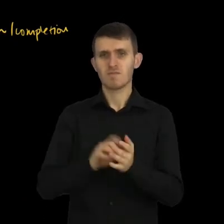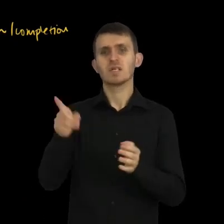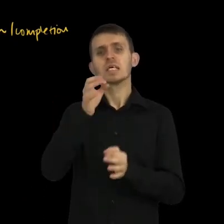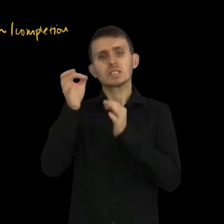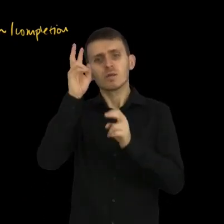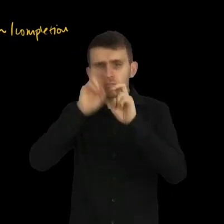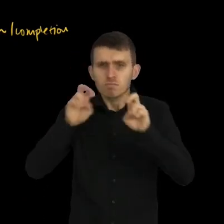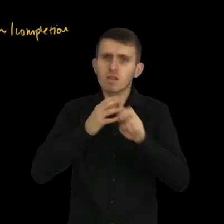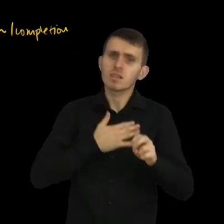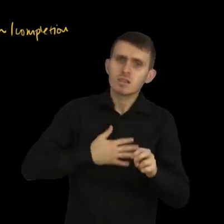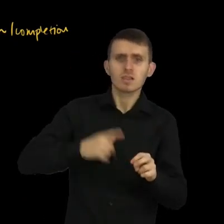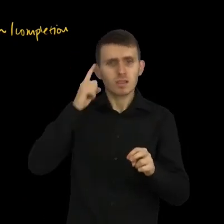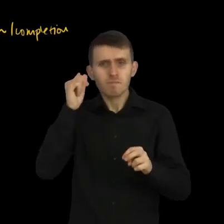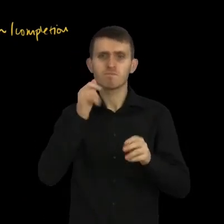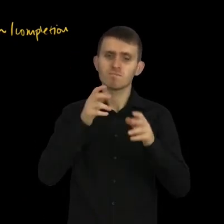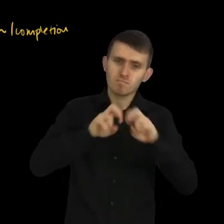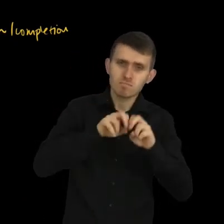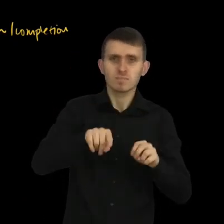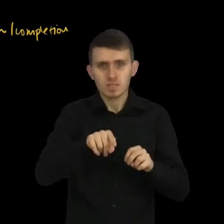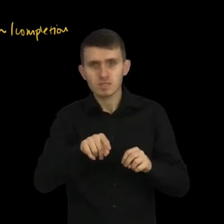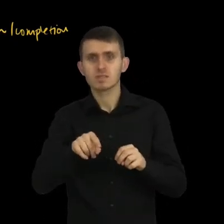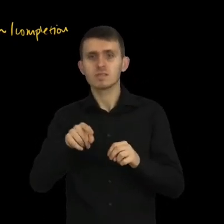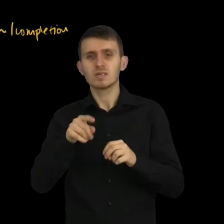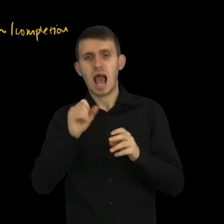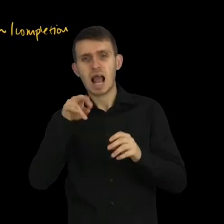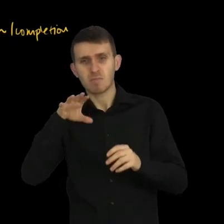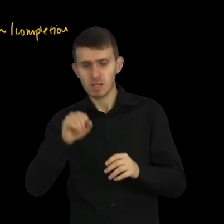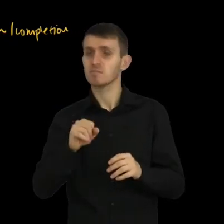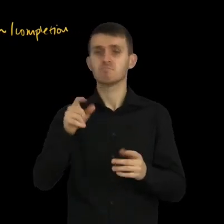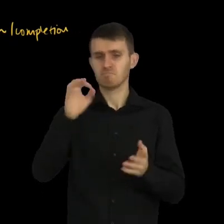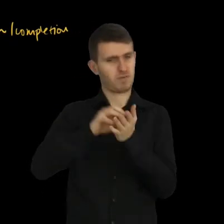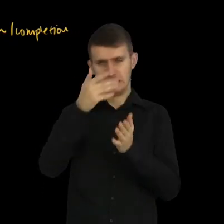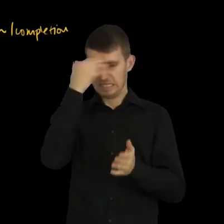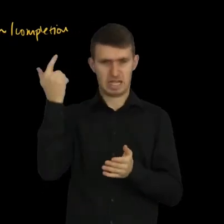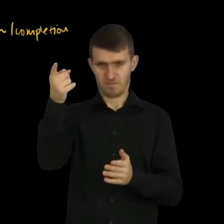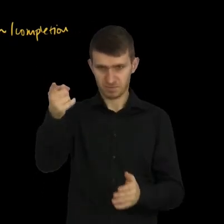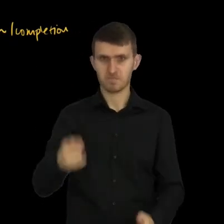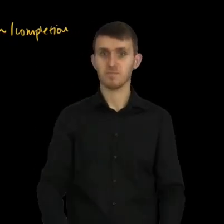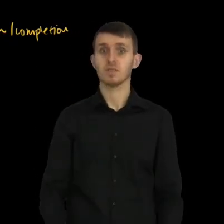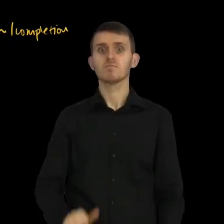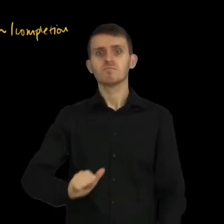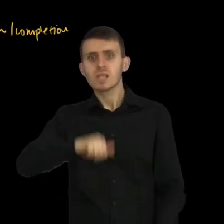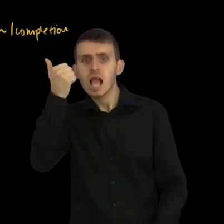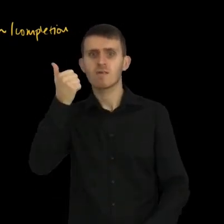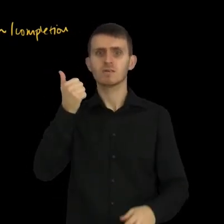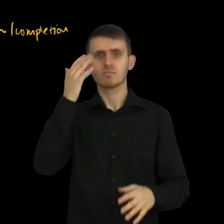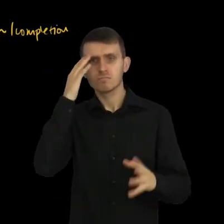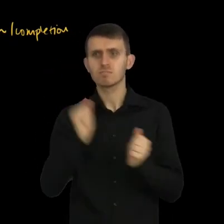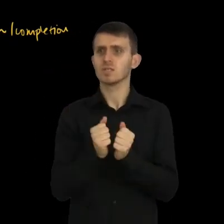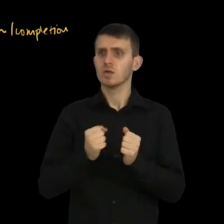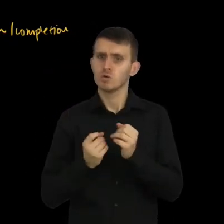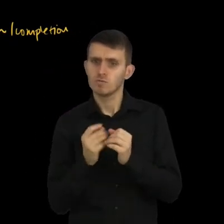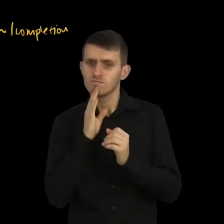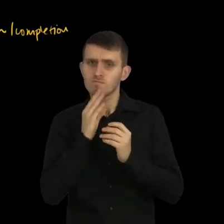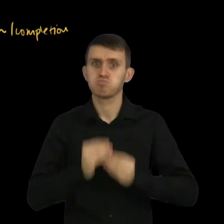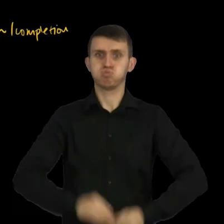pominąłem ale jestem pewien że nawet historycy nie wiedzą o wielu ludziach studiujących ale jeden z okresów największego rozkwitu